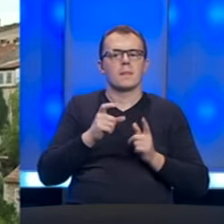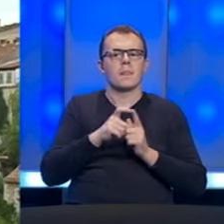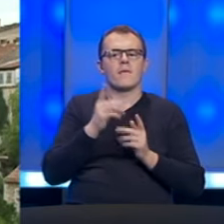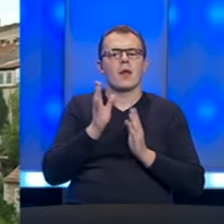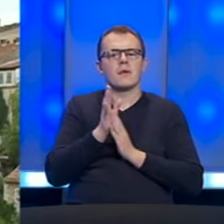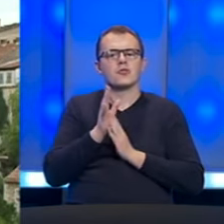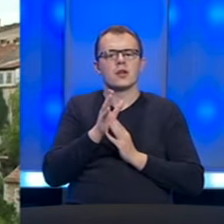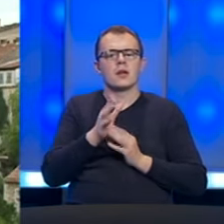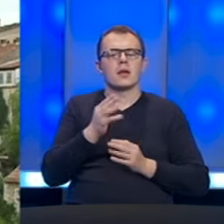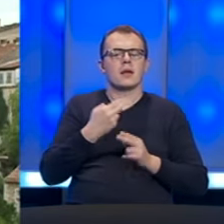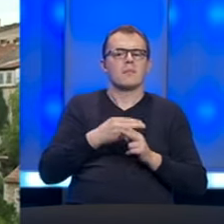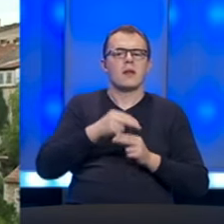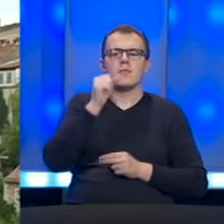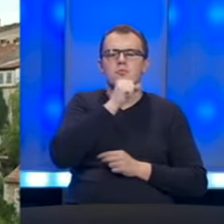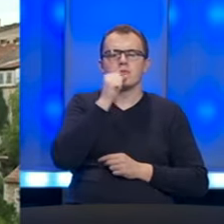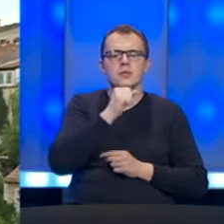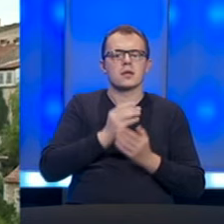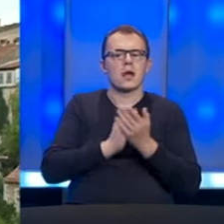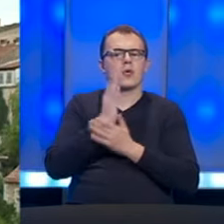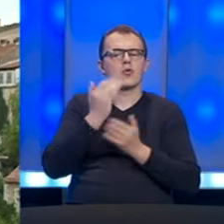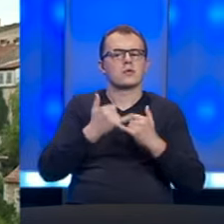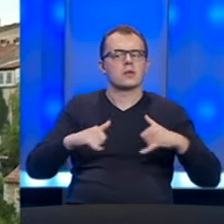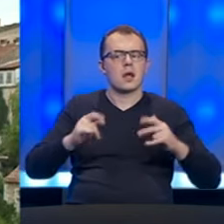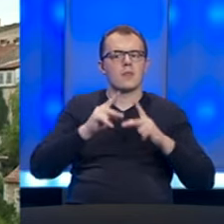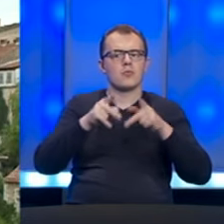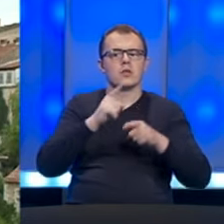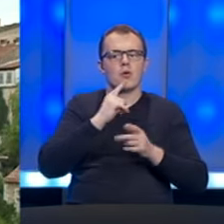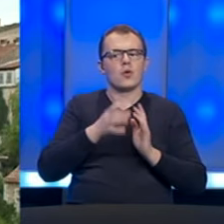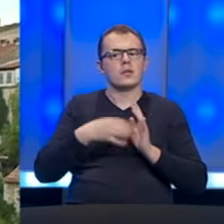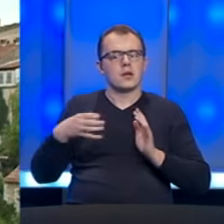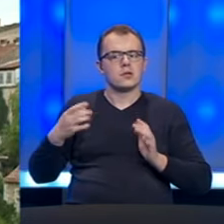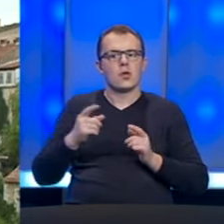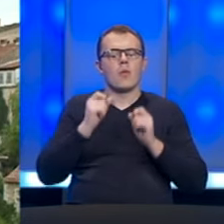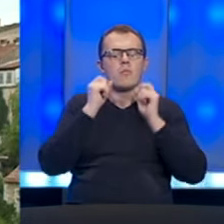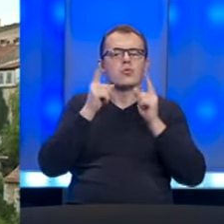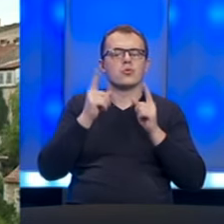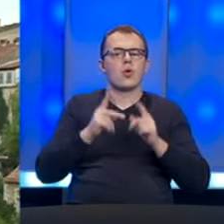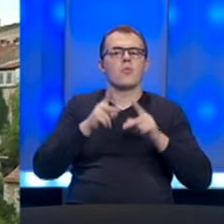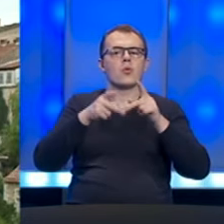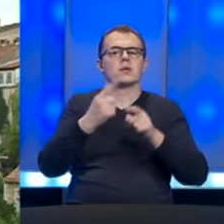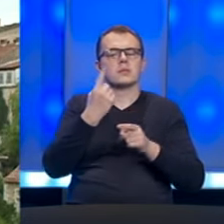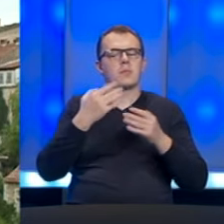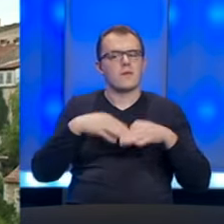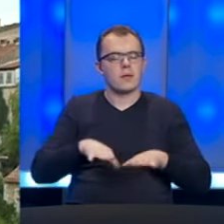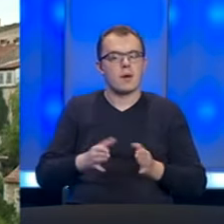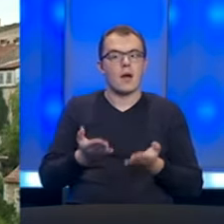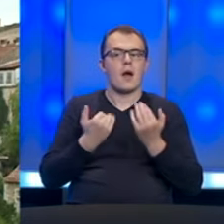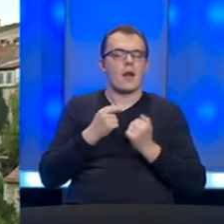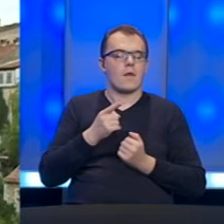mažoretkinja i limene muzike kroz grad Mostar koji je tradicionalno budio Mostarce za 1. maja, evo, uslijed